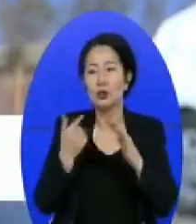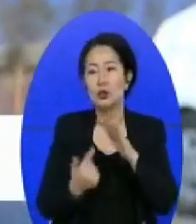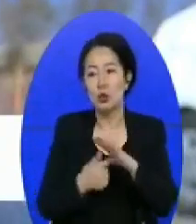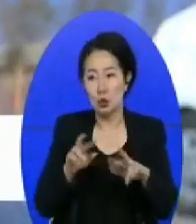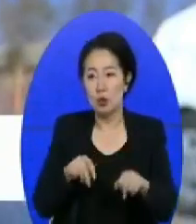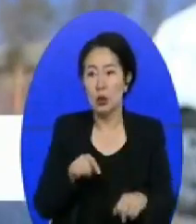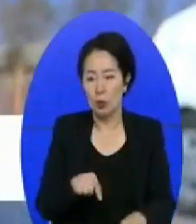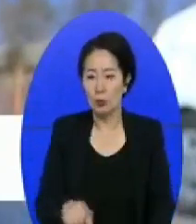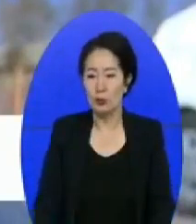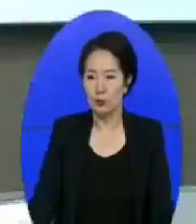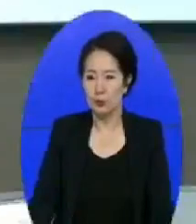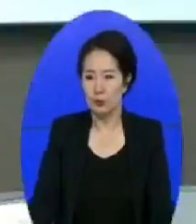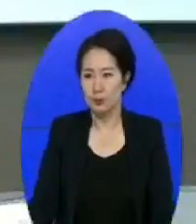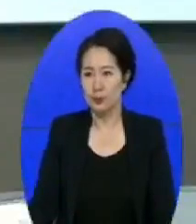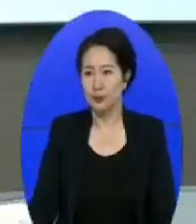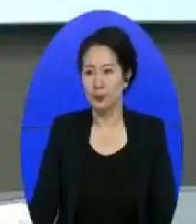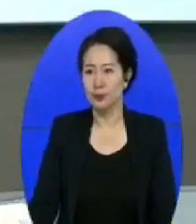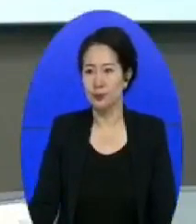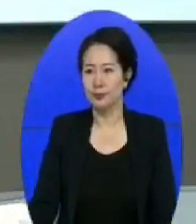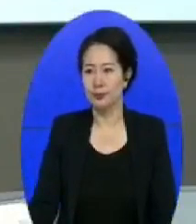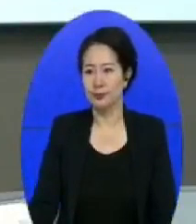болж байгаа юм.